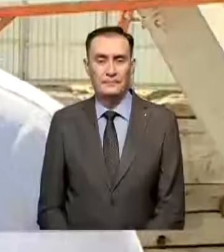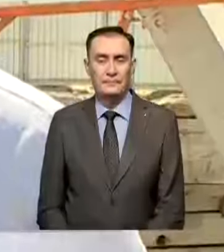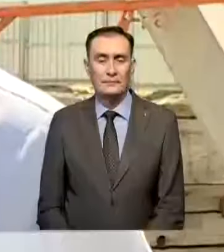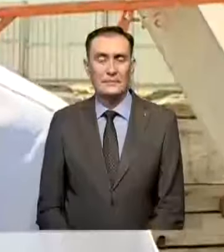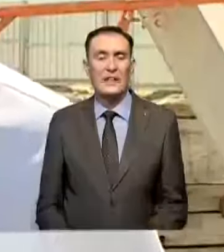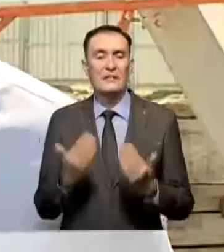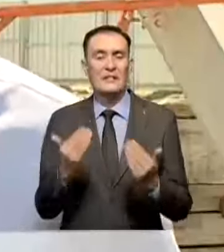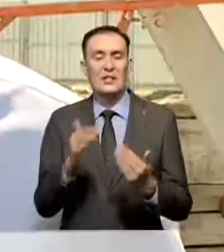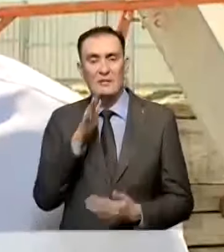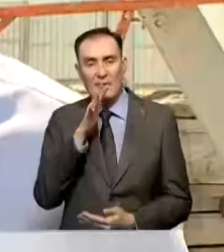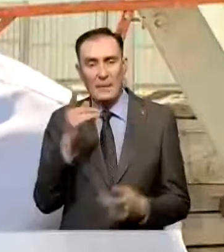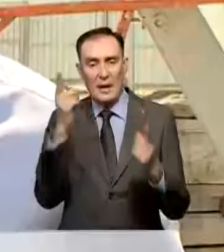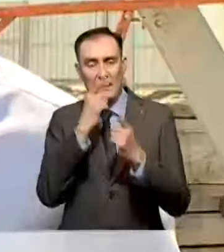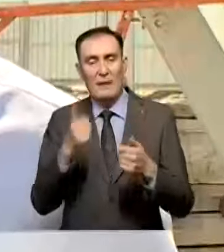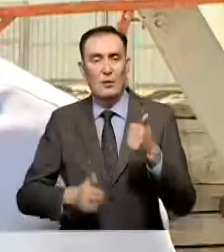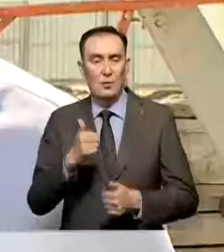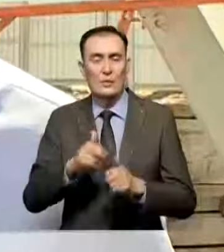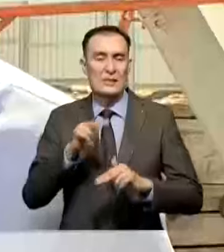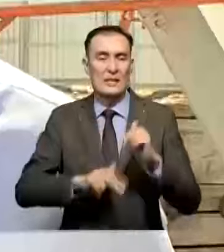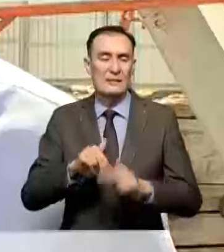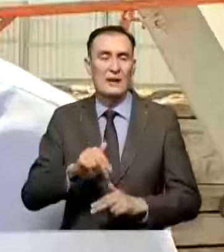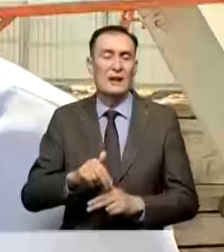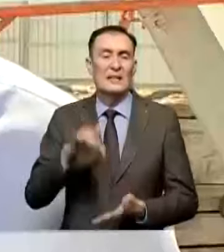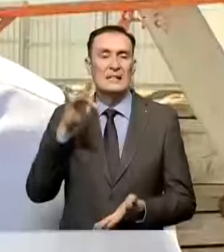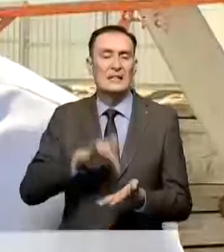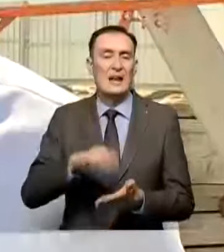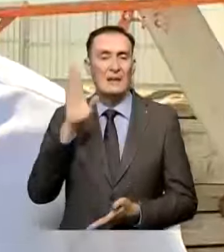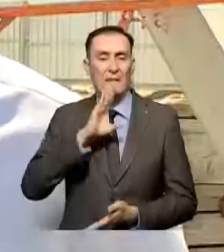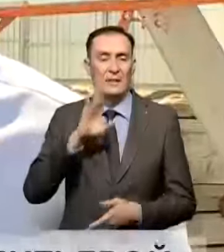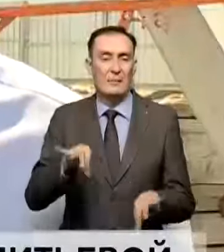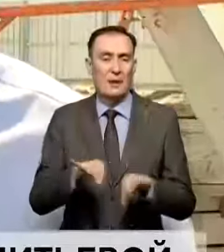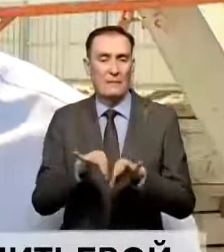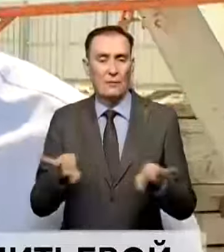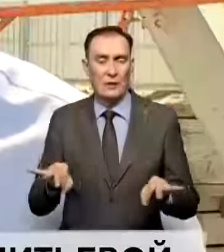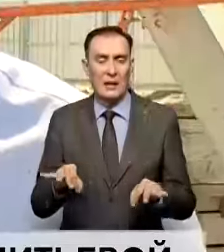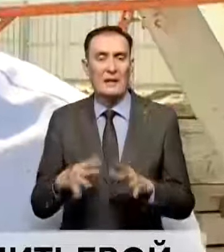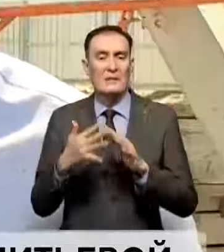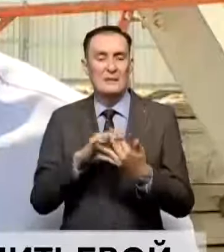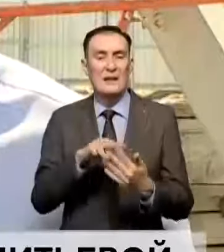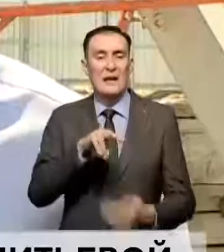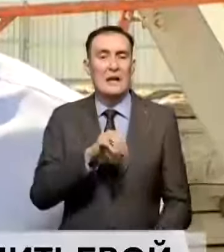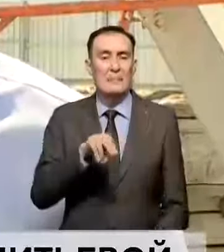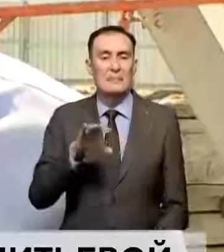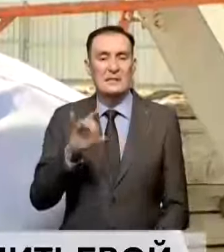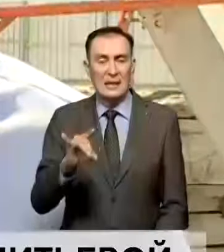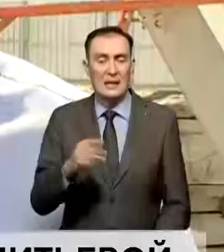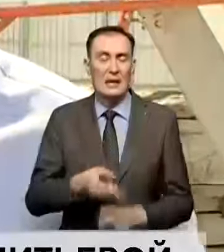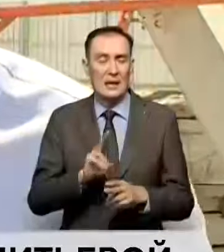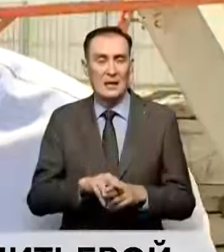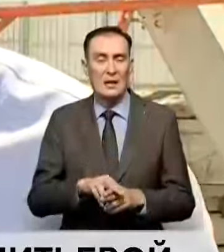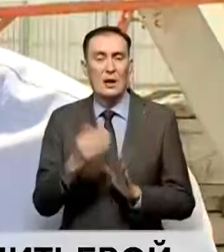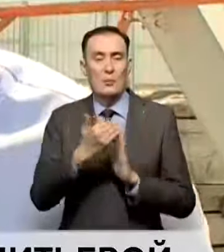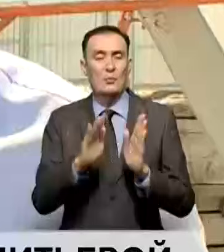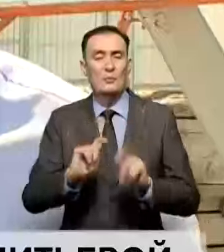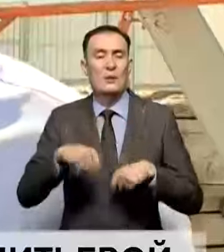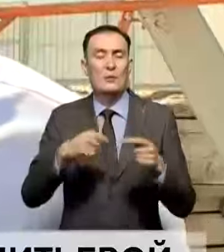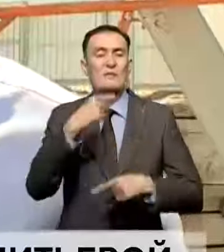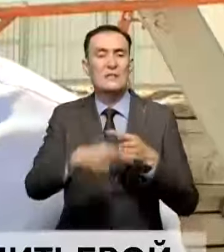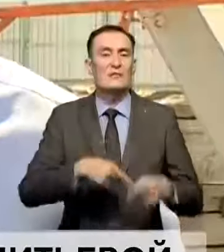В настоящее время объявлен конкурс на строительство централизованного водопровода в селе Липсы. Этот проект будет переходным